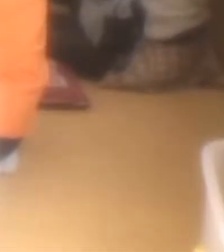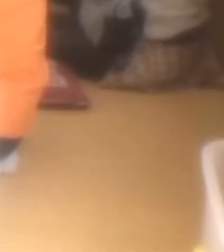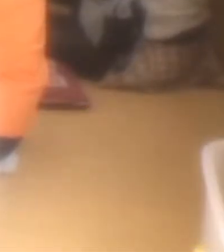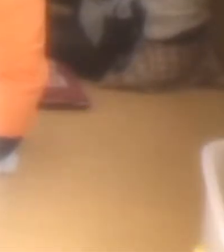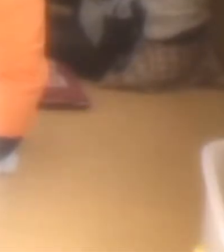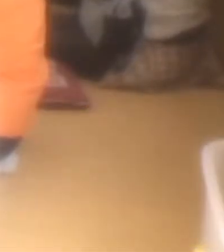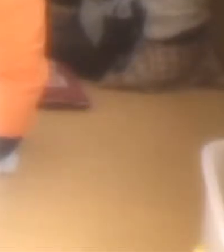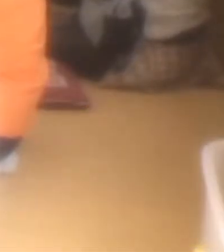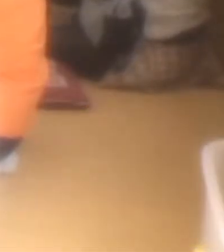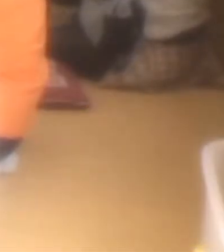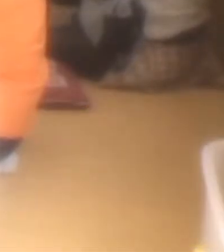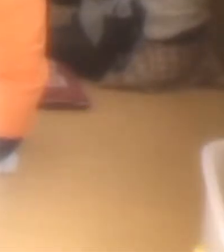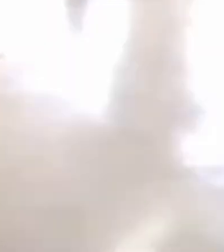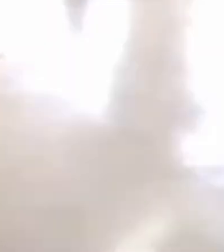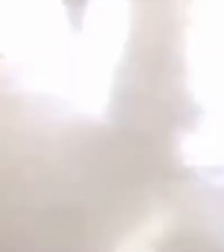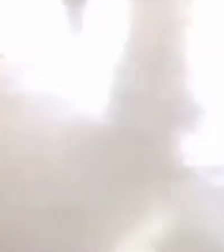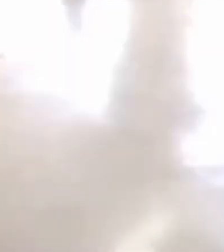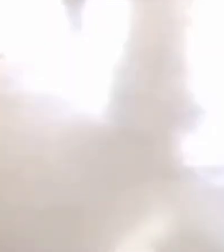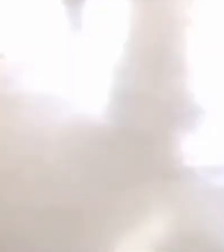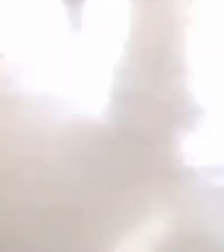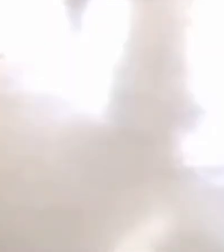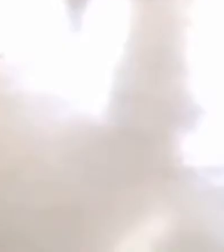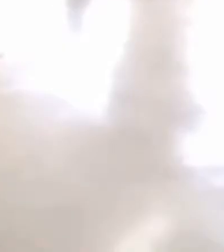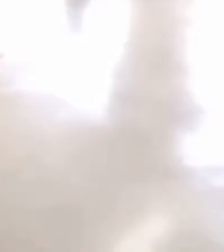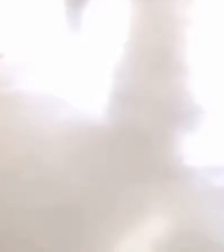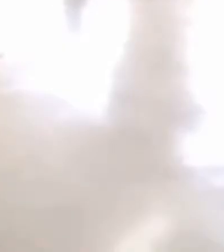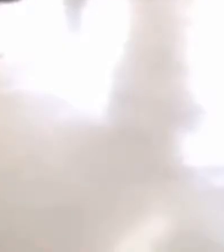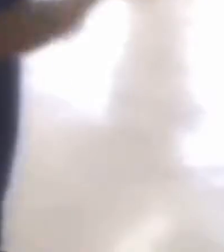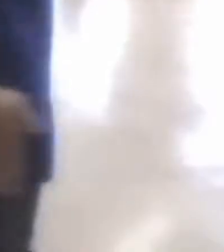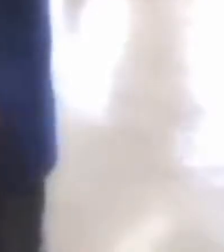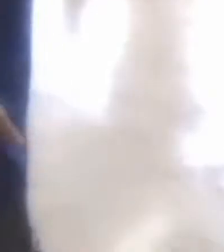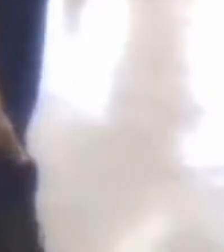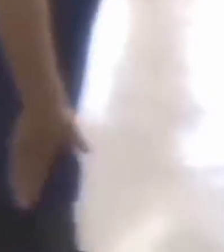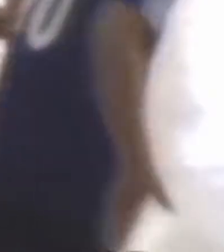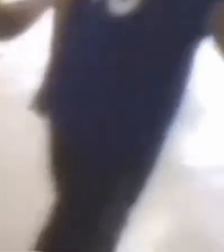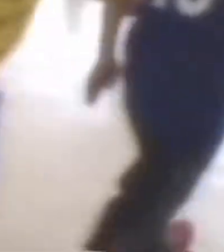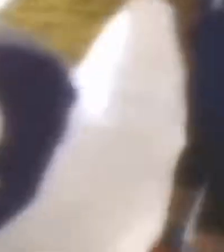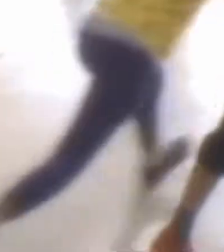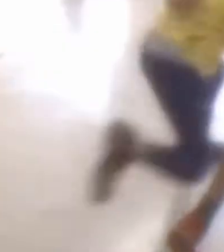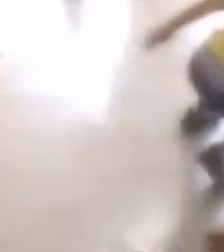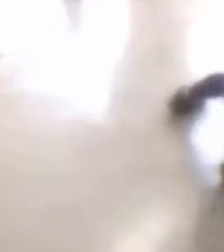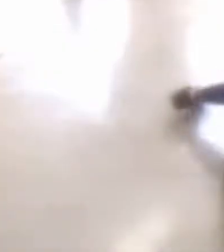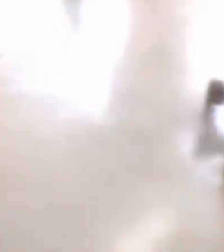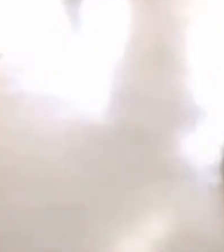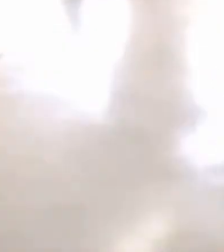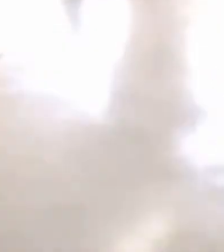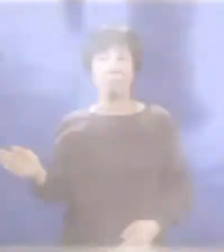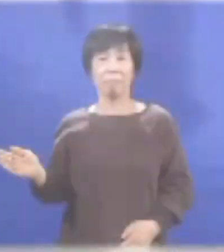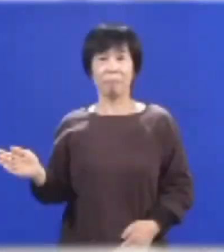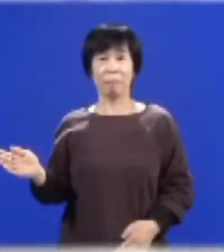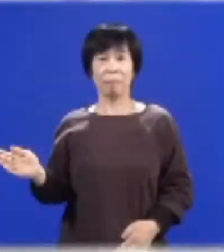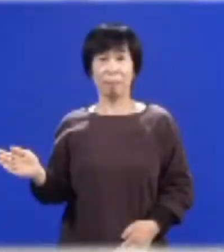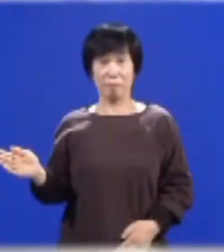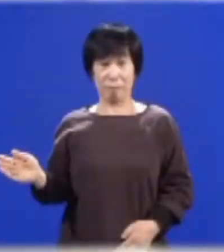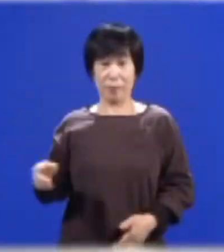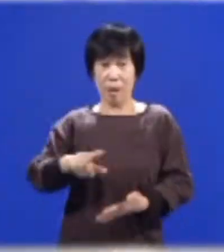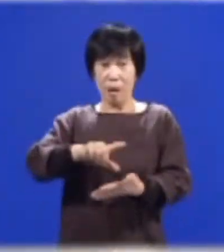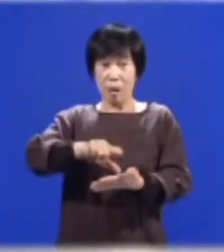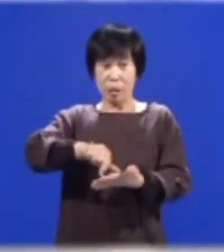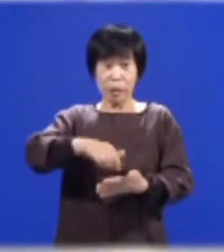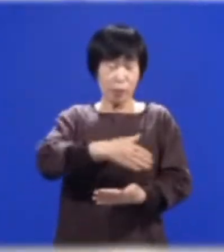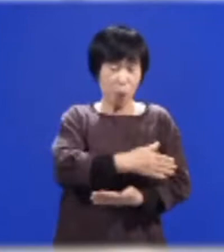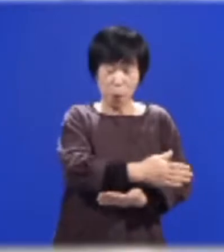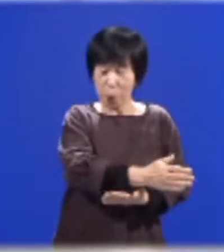童委員協議会が主催。他にも連合自治会や社会福祉協議会など、塩浜地